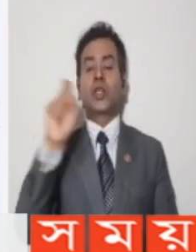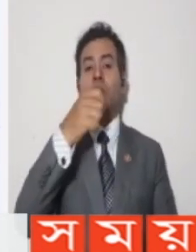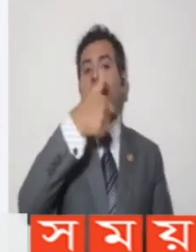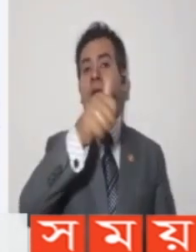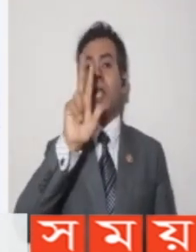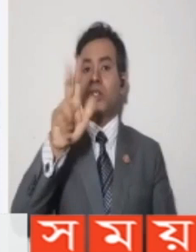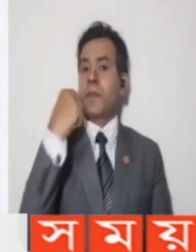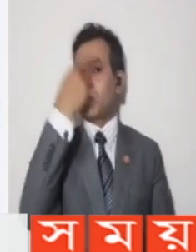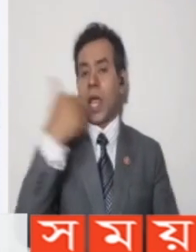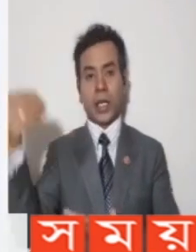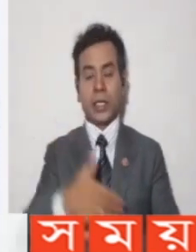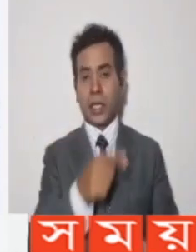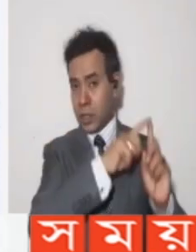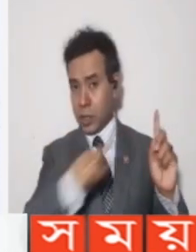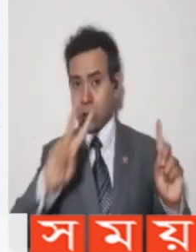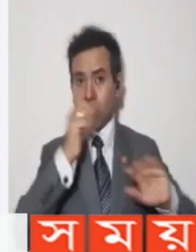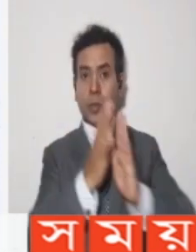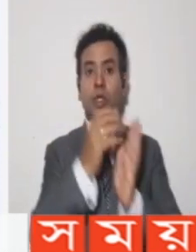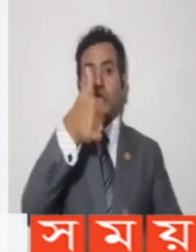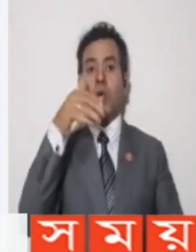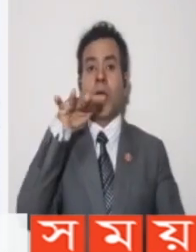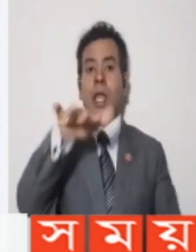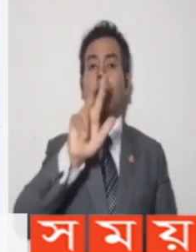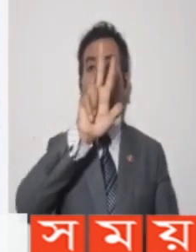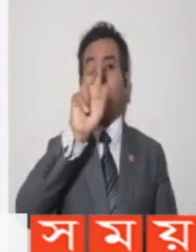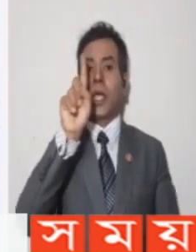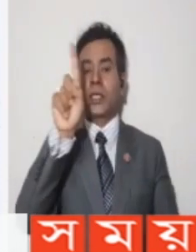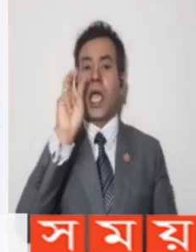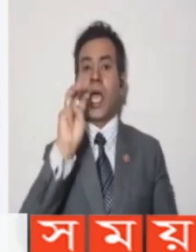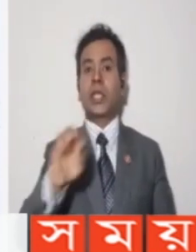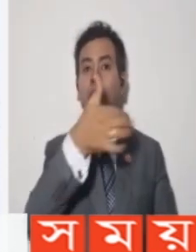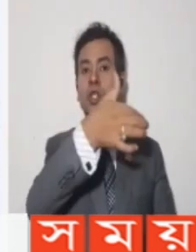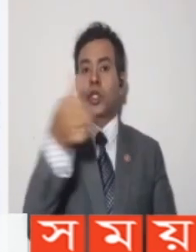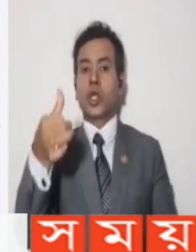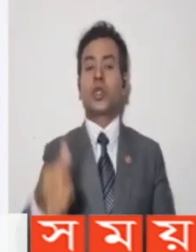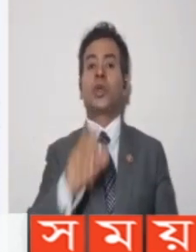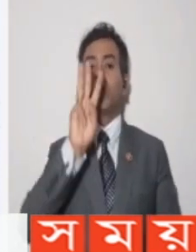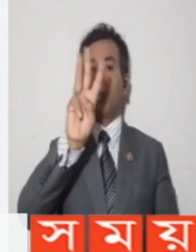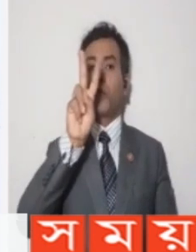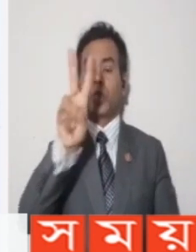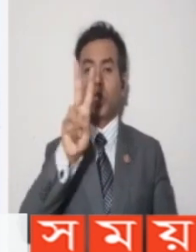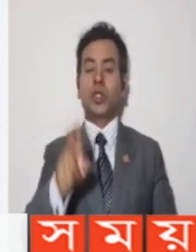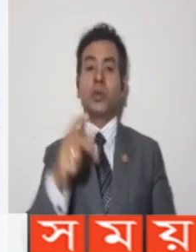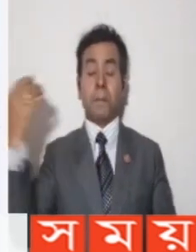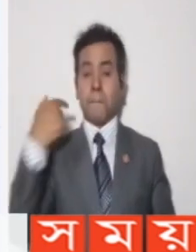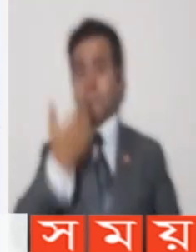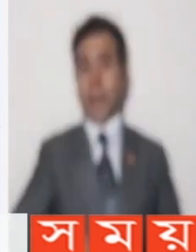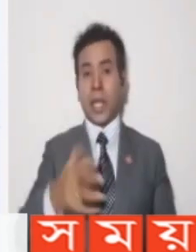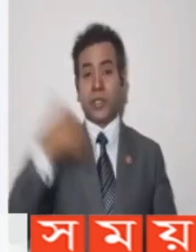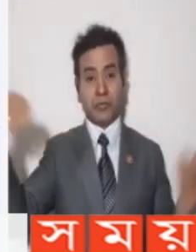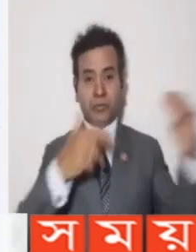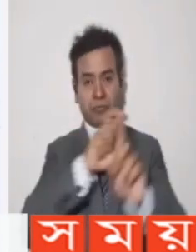৩২৭ জন, স্থলবন্দরে ২৪০ জন এবং সমুদ্রবন্দরে ১৬৮ জন, এবং এ পর্যন্ত স্ক্রিনিং হয়েছে